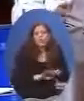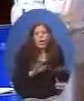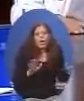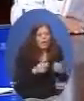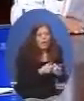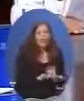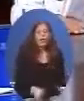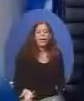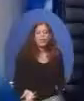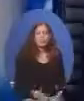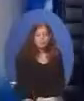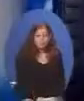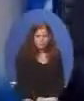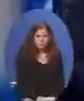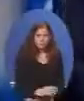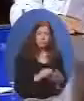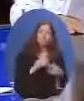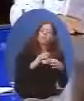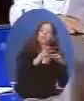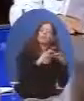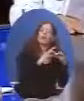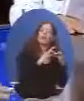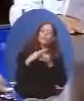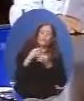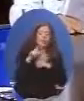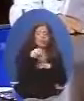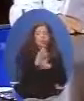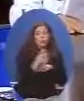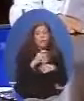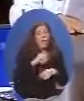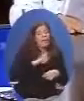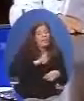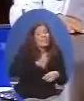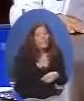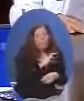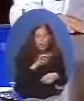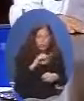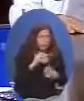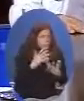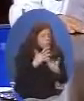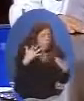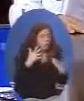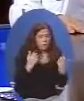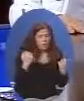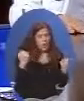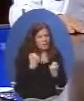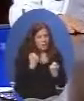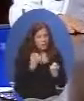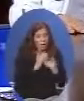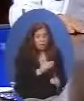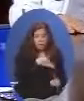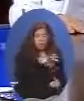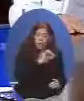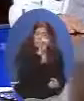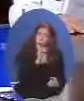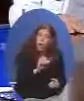אלא להיאבק. נשאר למשפט אחד. המשפט הוא שהכאב שלהם מאוד מאוד גדול ומאוד חזק. הדרך, אולי הדרך שלנו היא